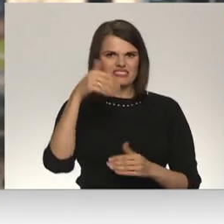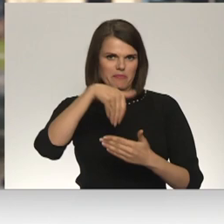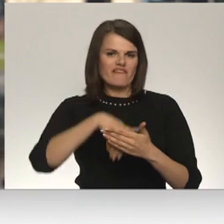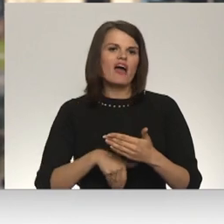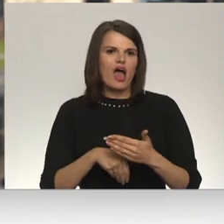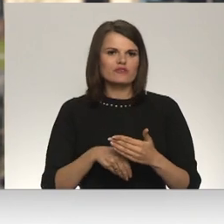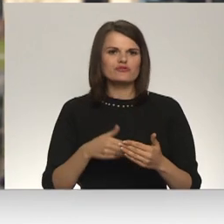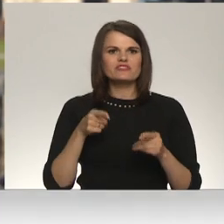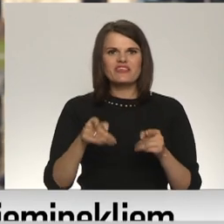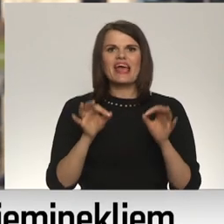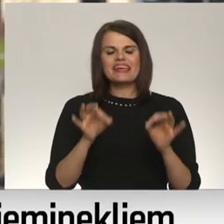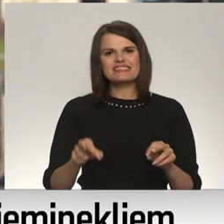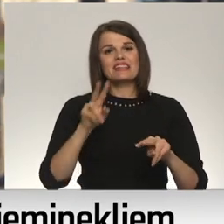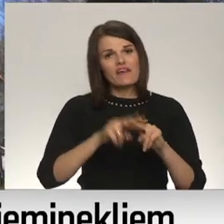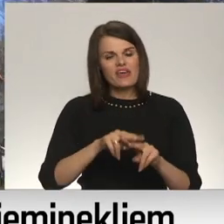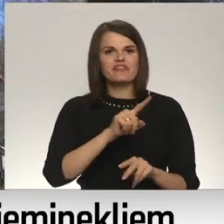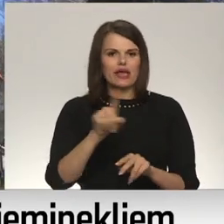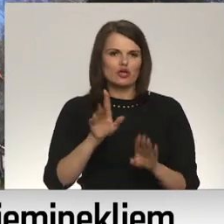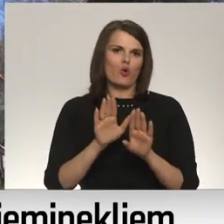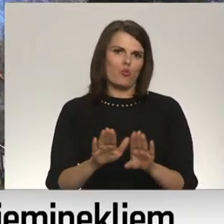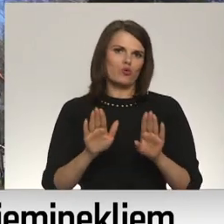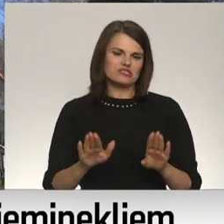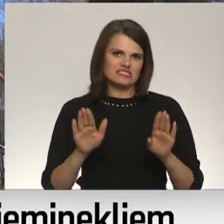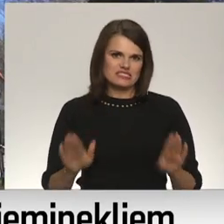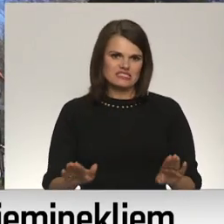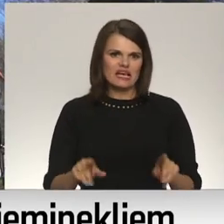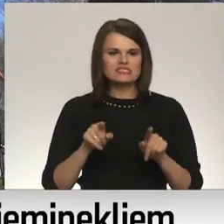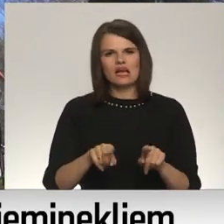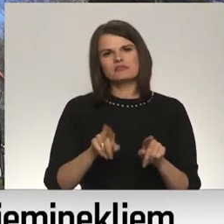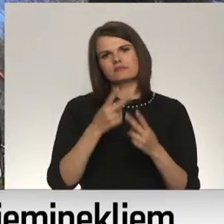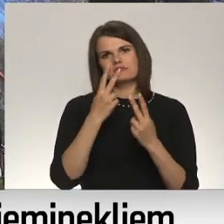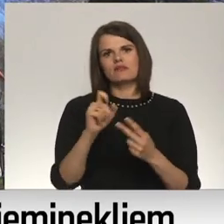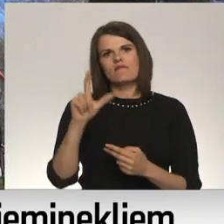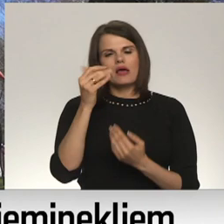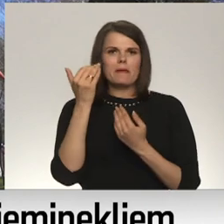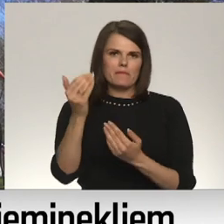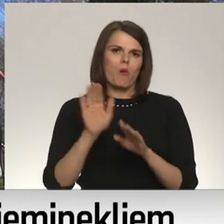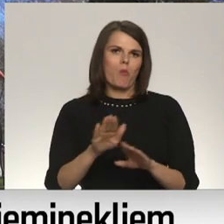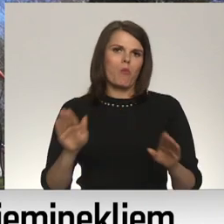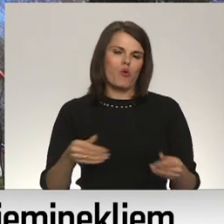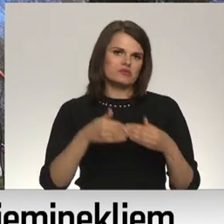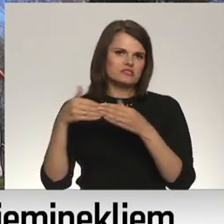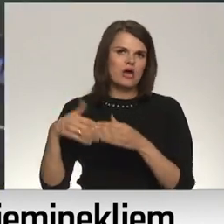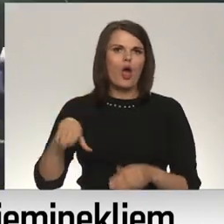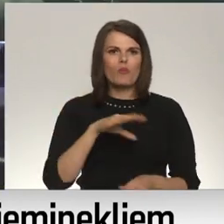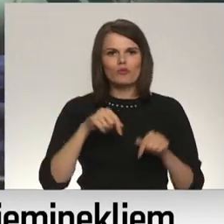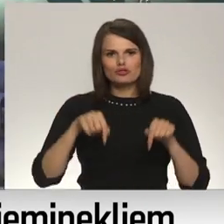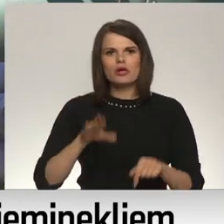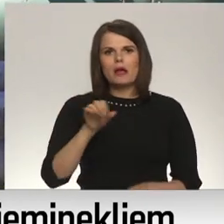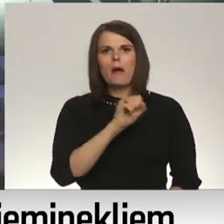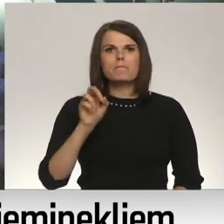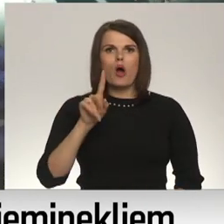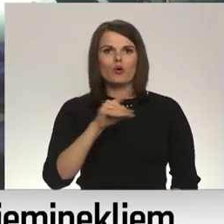vēstures, kad viņa īstā vieta būtu muzejs, tas ir drīzāk tāds muzeja eksponāts, un mums Mārupē ir ļoti